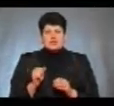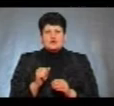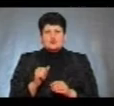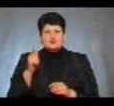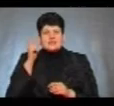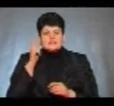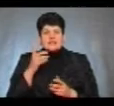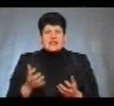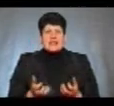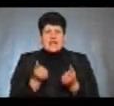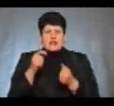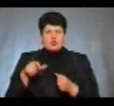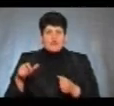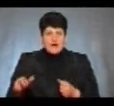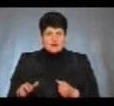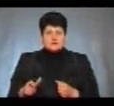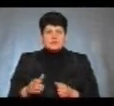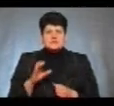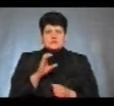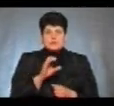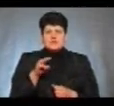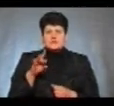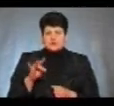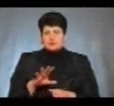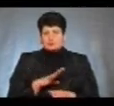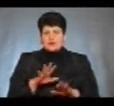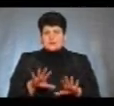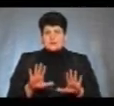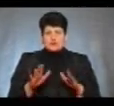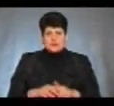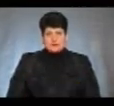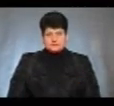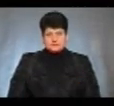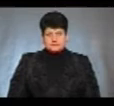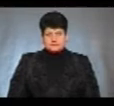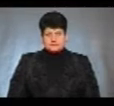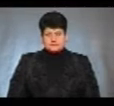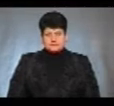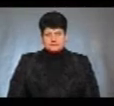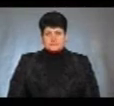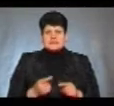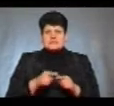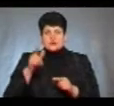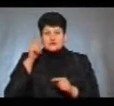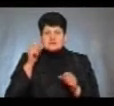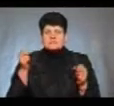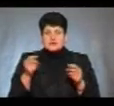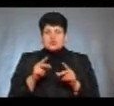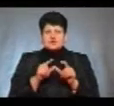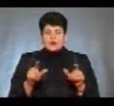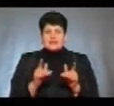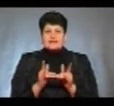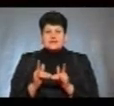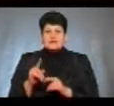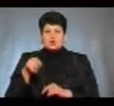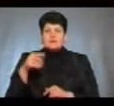рятувальників. Наш кореспондент Соломія Струс побувала на місці події. Це Чортківська спеціалізована